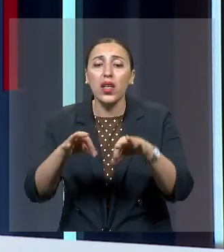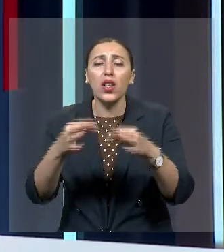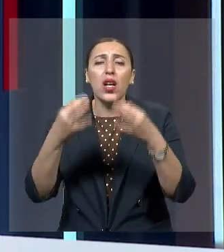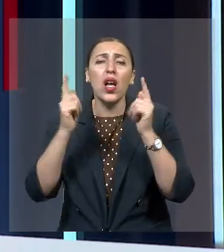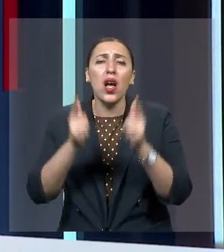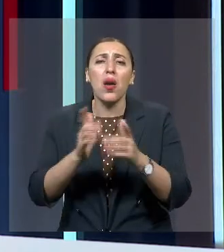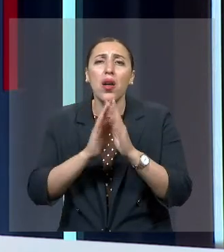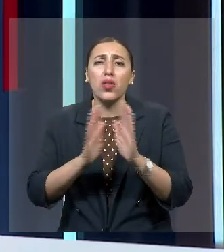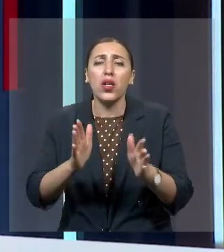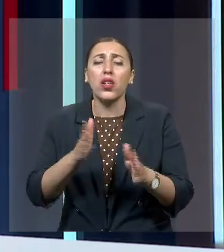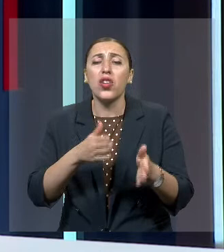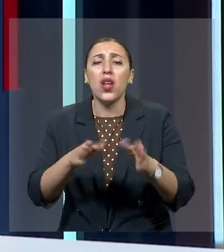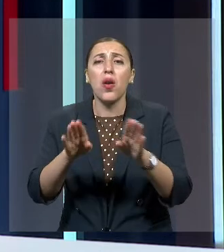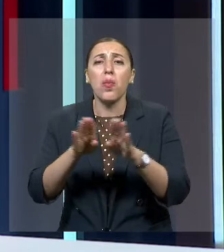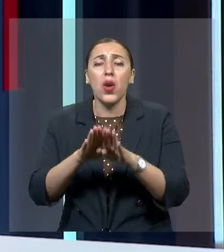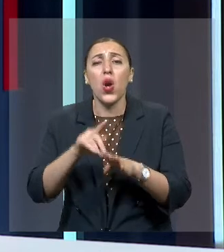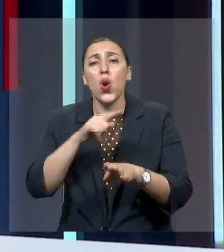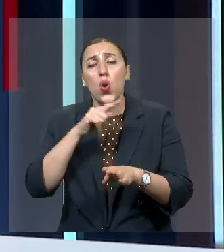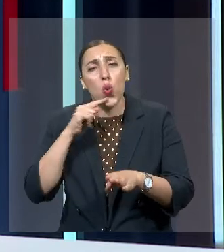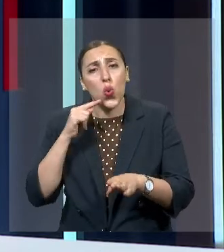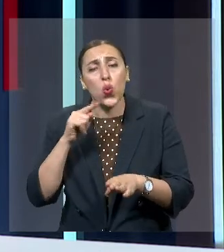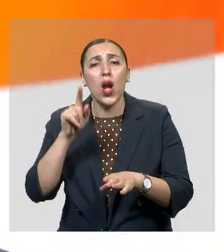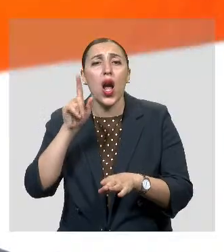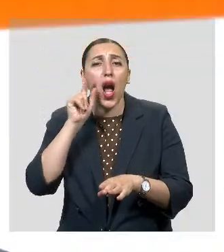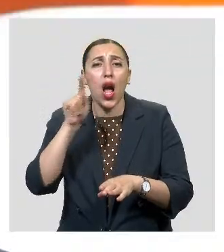միայն ռուսական, այլև հայկական անցակետերով։